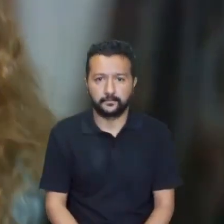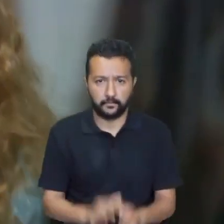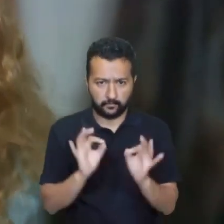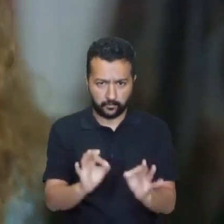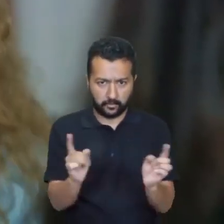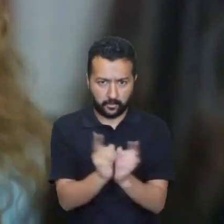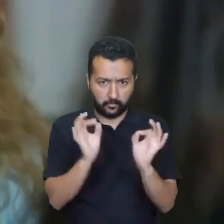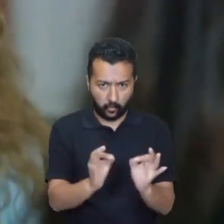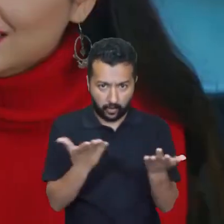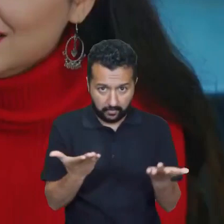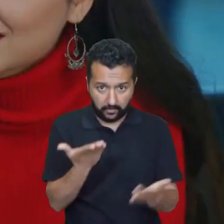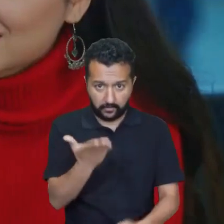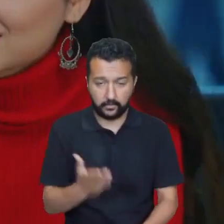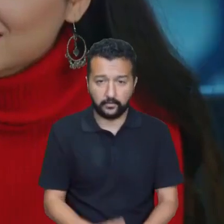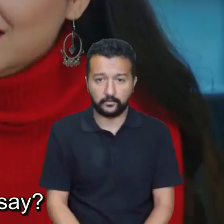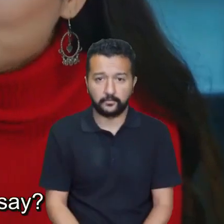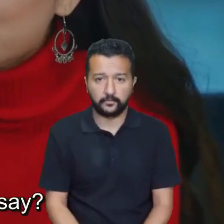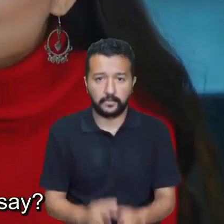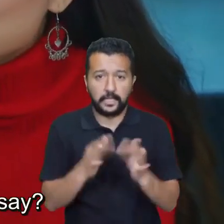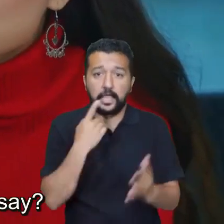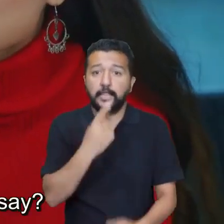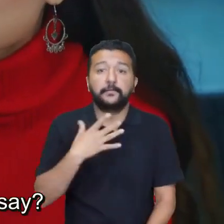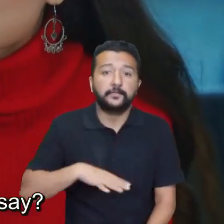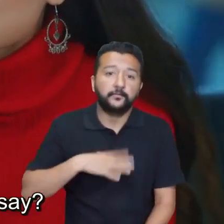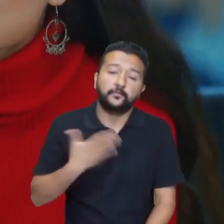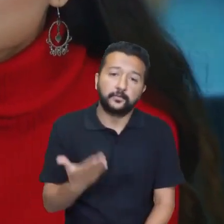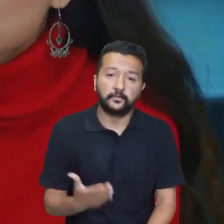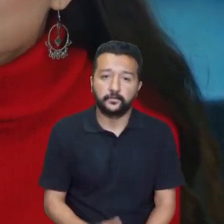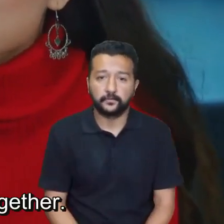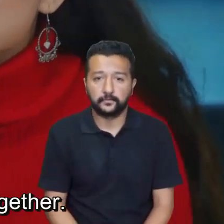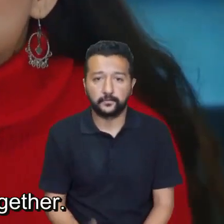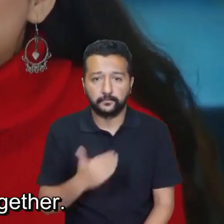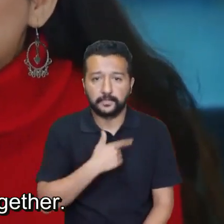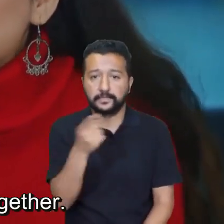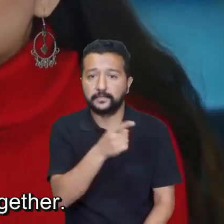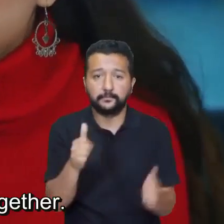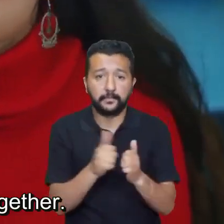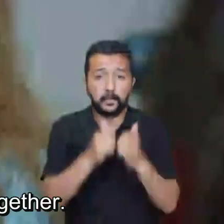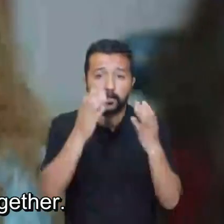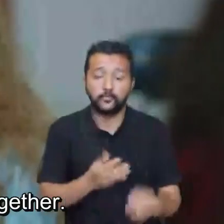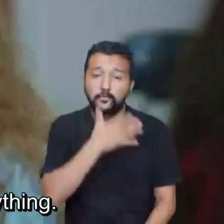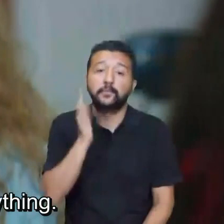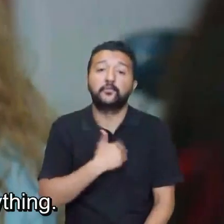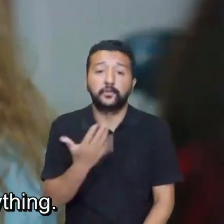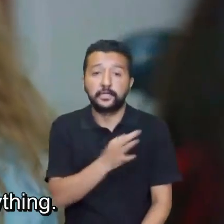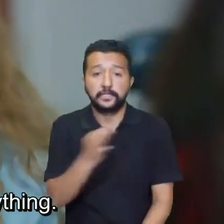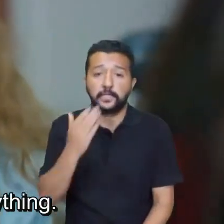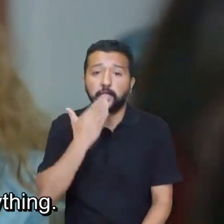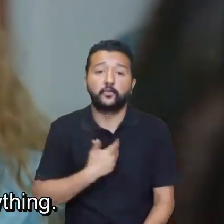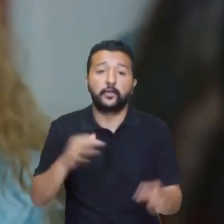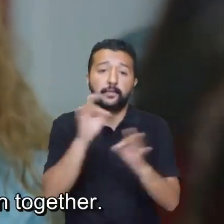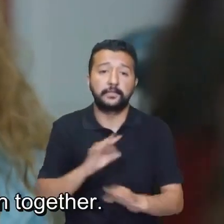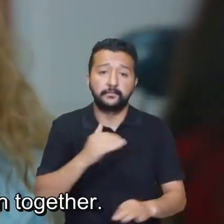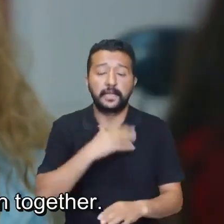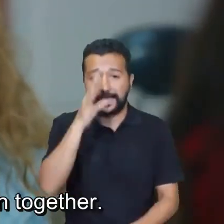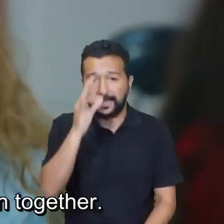Bu mu yani? Bu kadarcık mı? Ne demem bekliyorsun ki? Ben sizin birlikte olduğunuzu bile bilmiyordum. Hiçbir şey söylemediniz